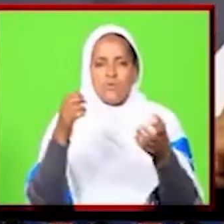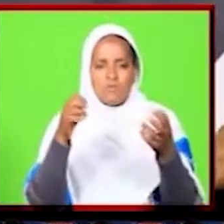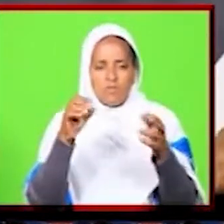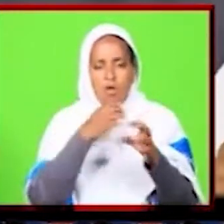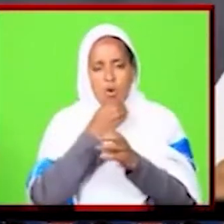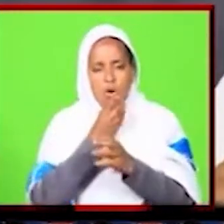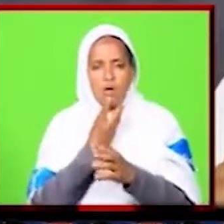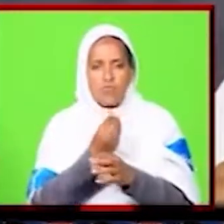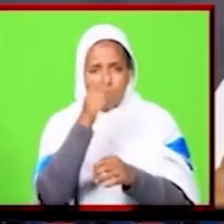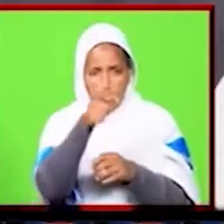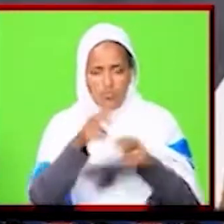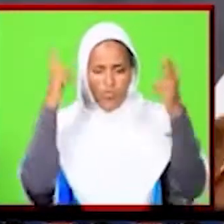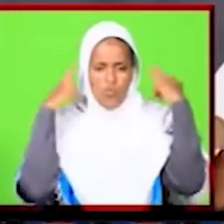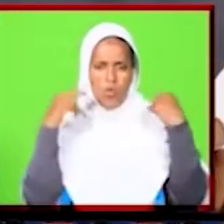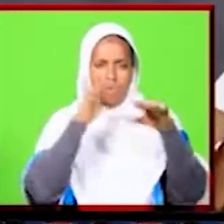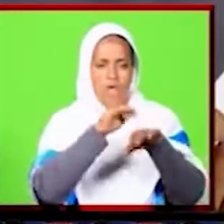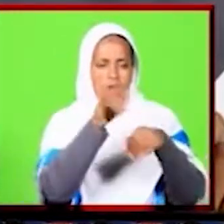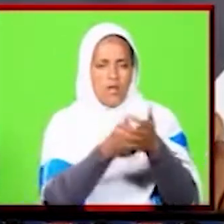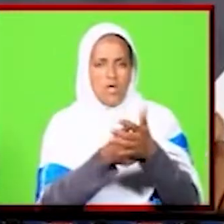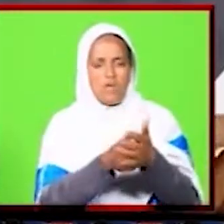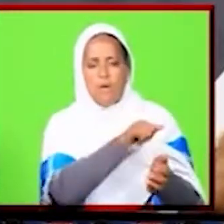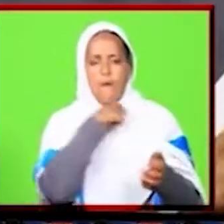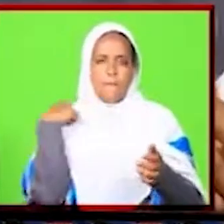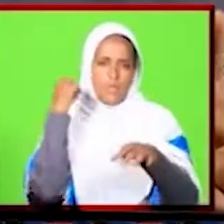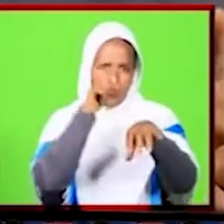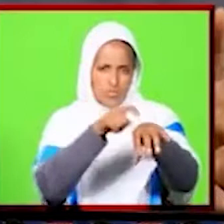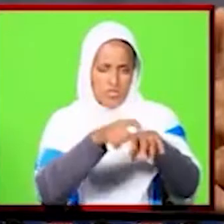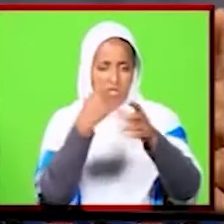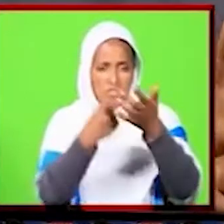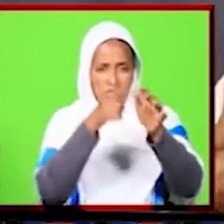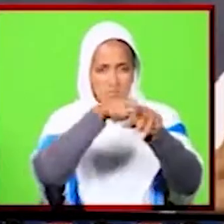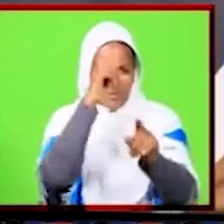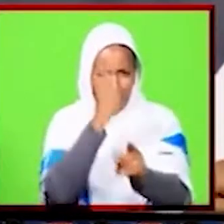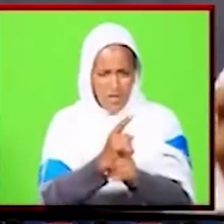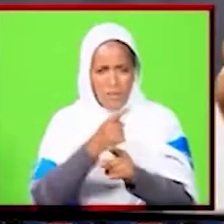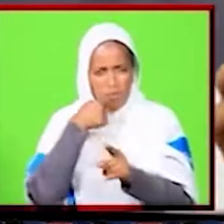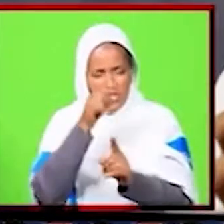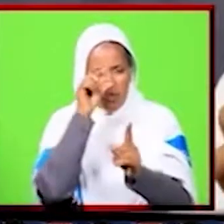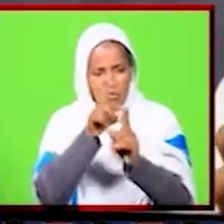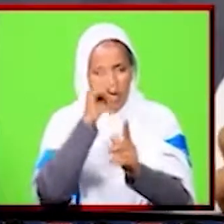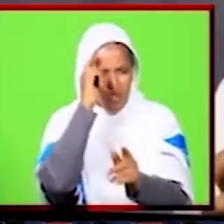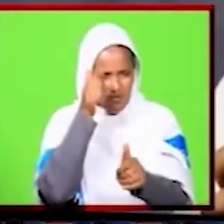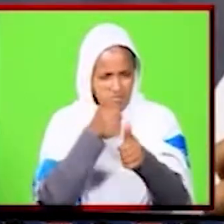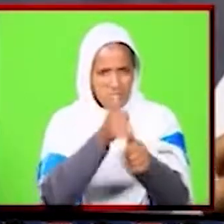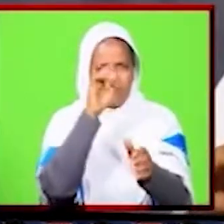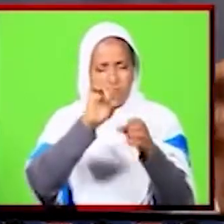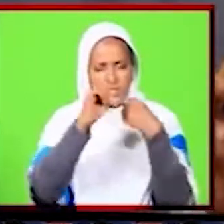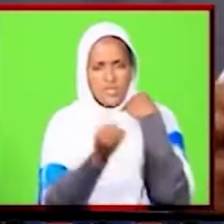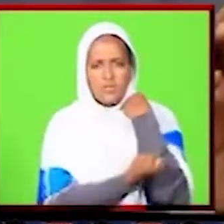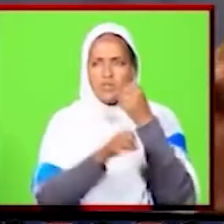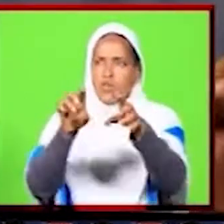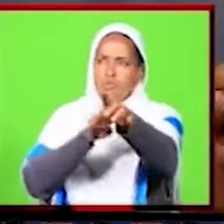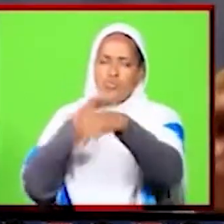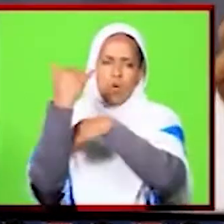በሮማውያን ላይ ባመፁ ጊዜ ነበር። ከ67 ዓመተ ምህረት ጀምሮ አይሁድ በሮማውያን ላይ ያመፁ፣ ያን ጊዜ ልክ በተነገረው መሰረት እንደ